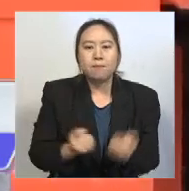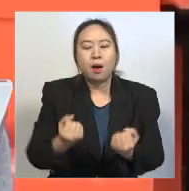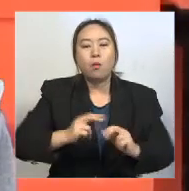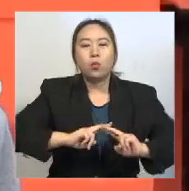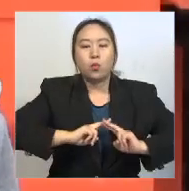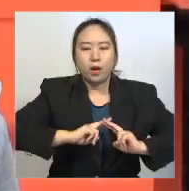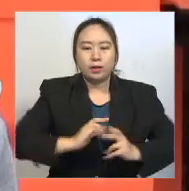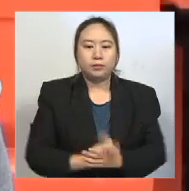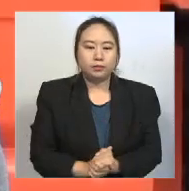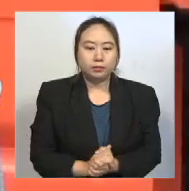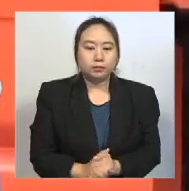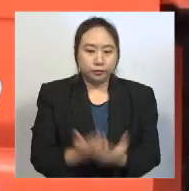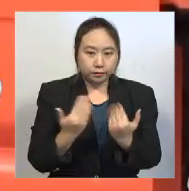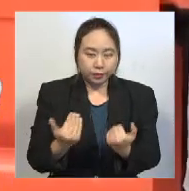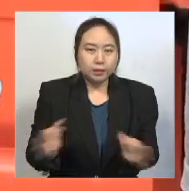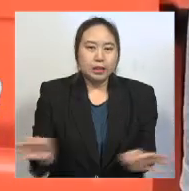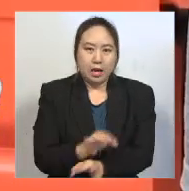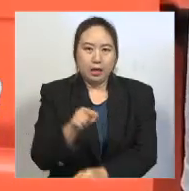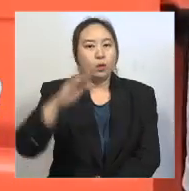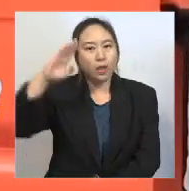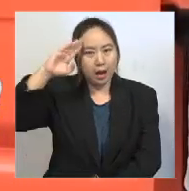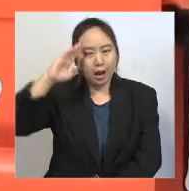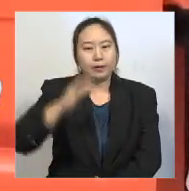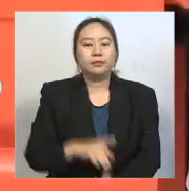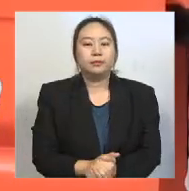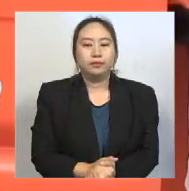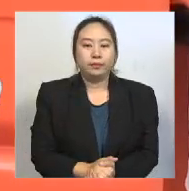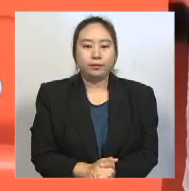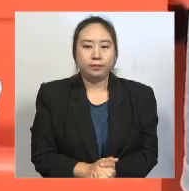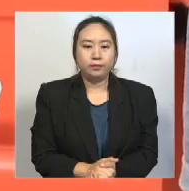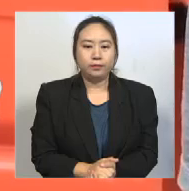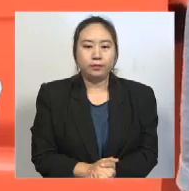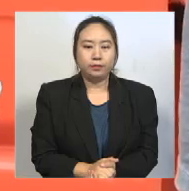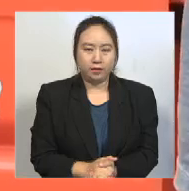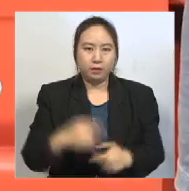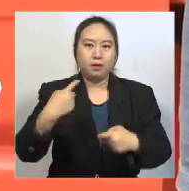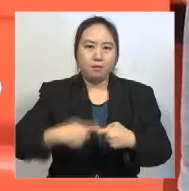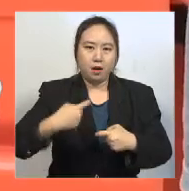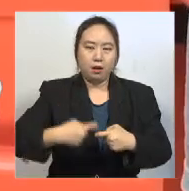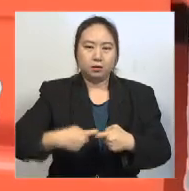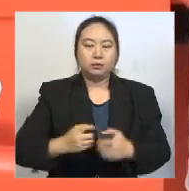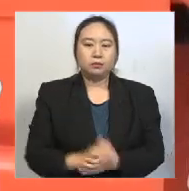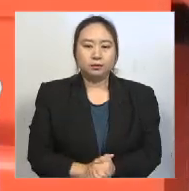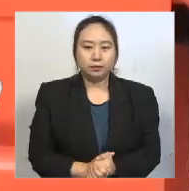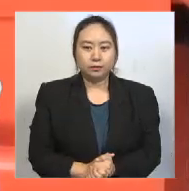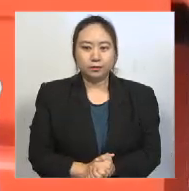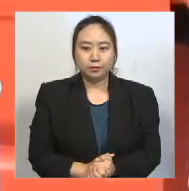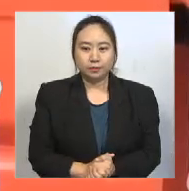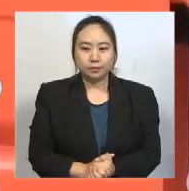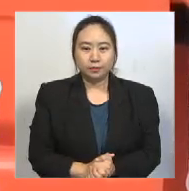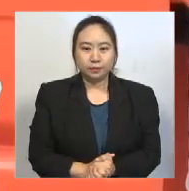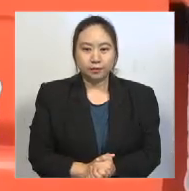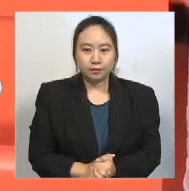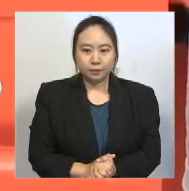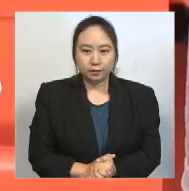ใช้บริการพี่ทหารก็ลำบาก ก็ยังดีกว่ามันเดินท